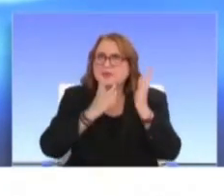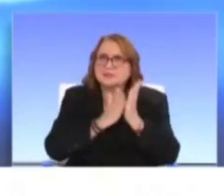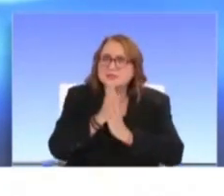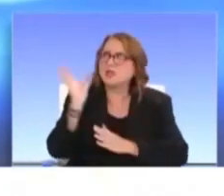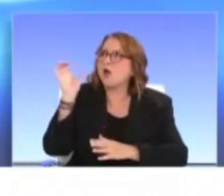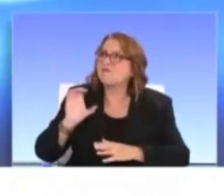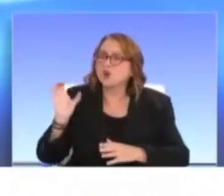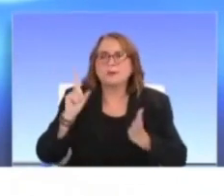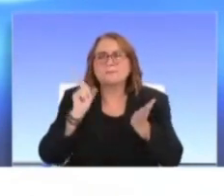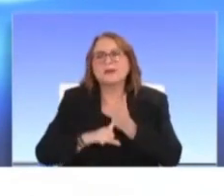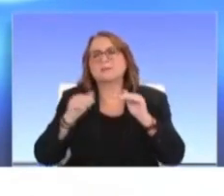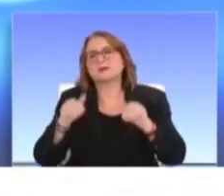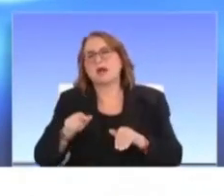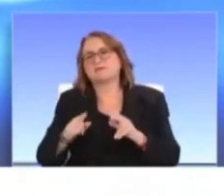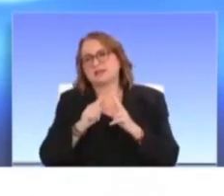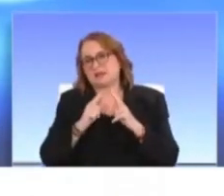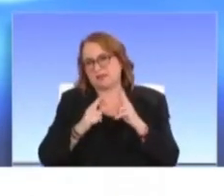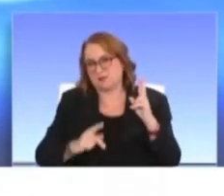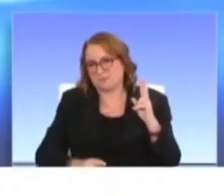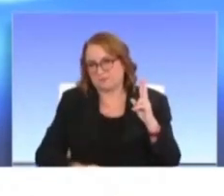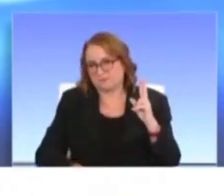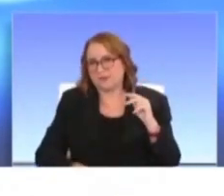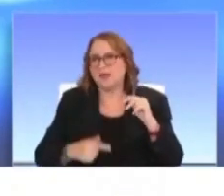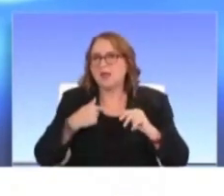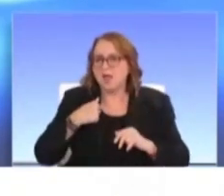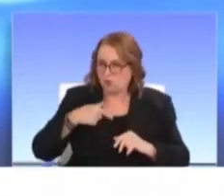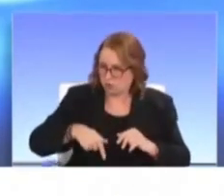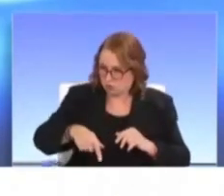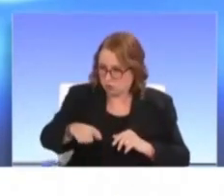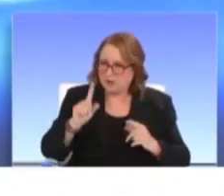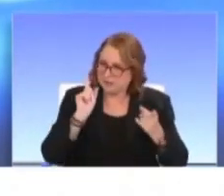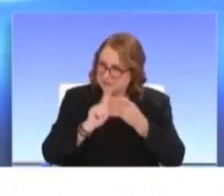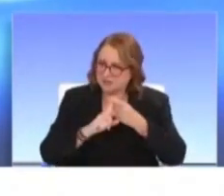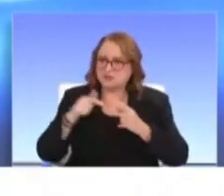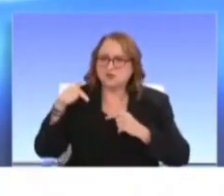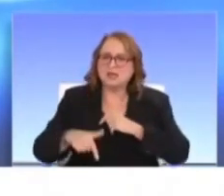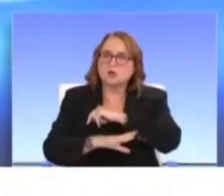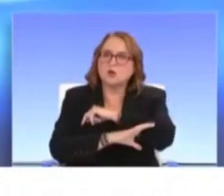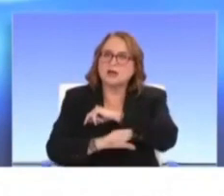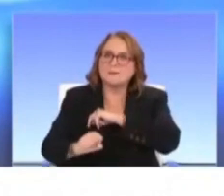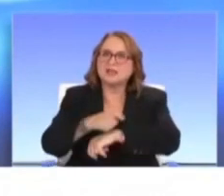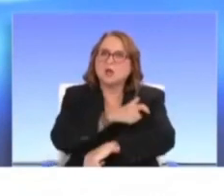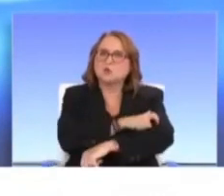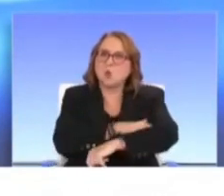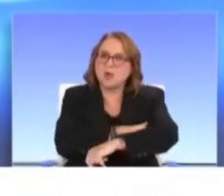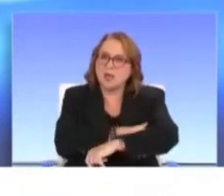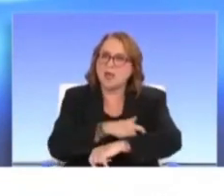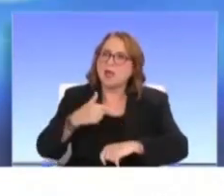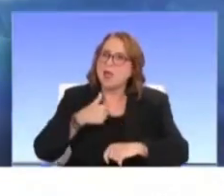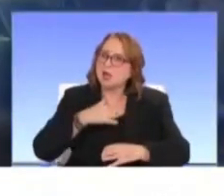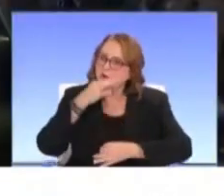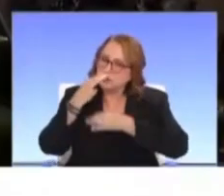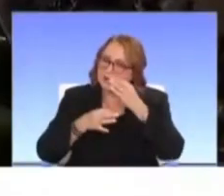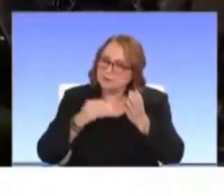Γαλλία έχει μπροστά της μια μεγάλη αποστολή τώρα. Αυτό που συνέβη είναι ένα σοβαρό επιχείρημα υπέρ μιας αμυντικής ευρωπαϊκής